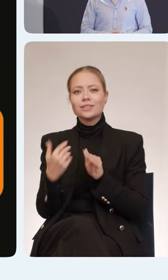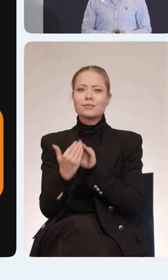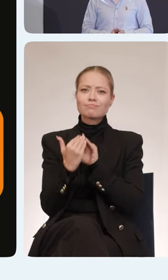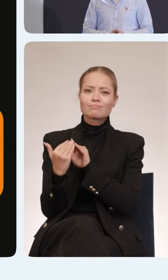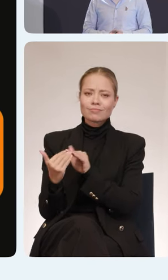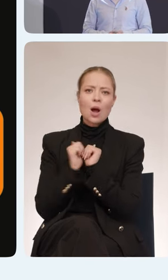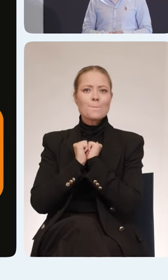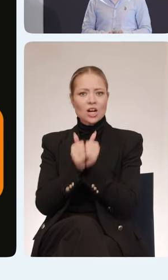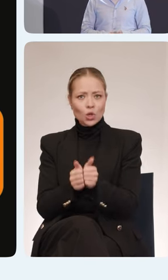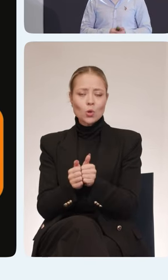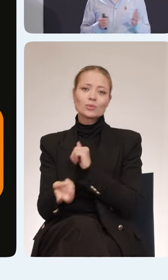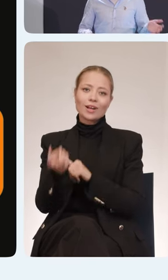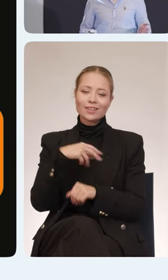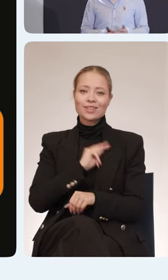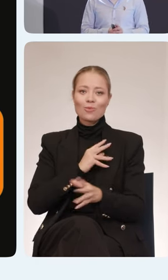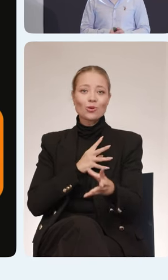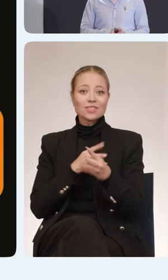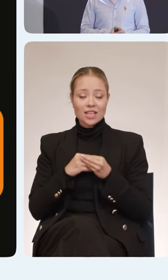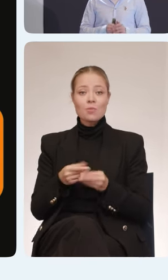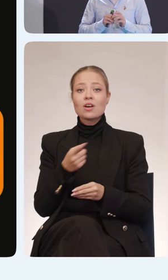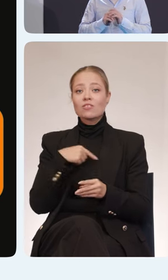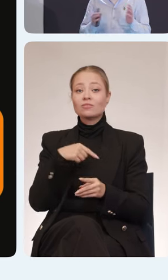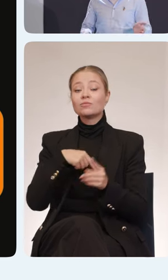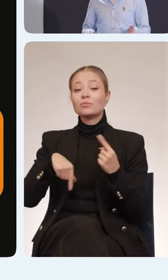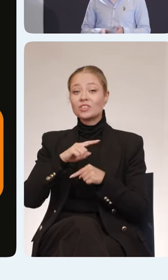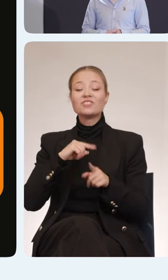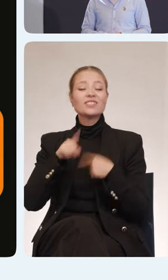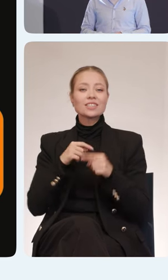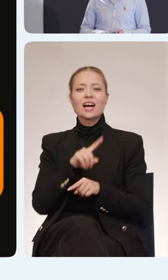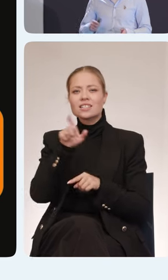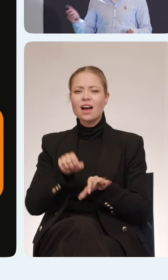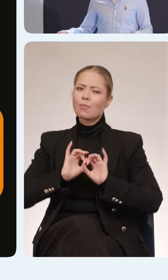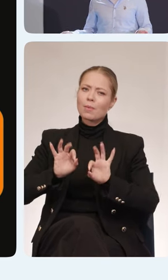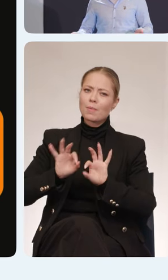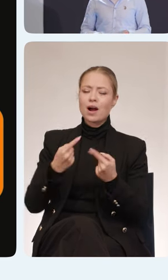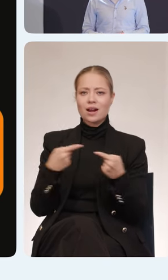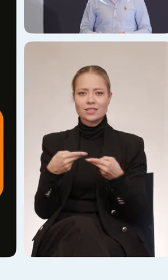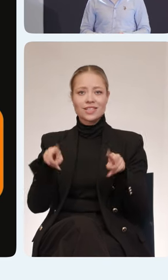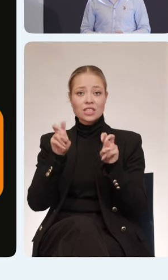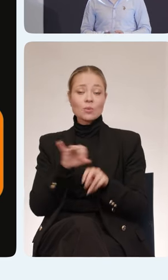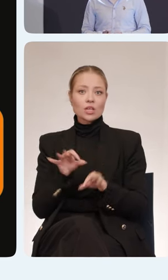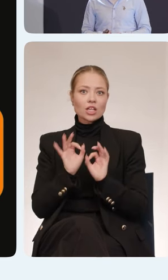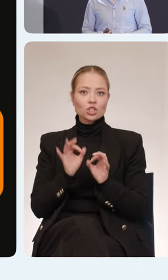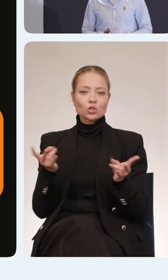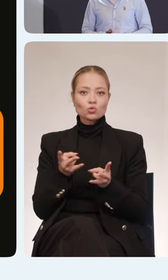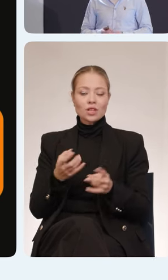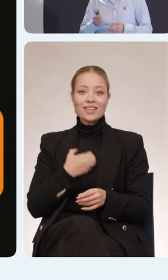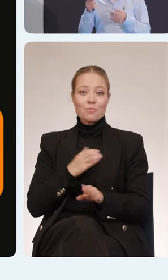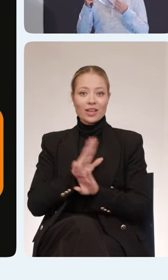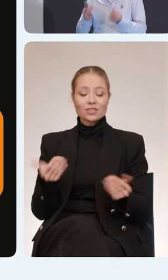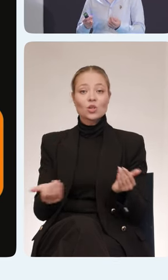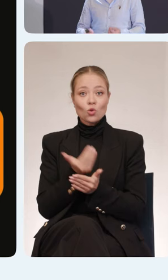приходите работать с нами. Мы всегда только за освещать очень разные темы. Ну и, безусловно, надо не бояться нового, потому